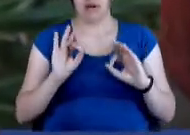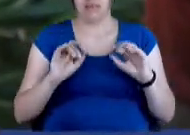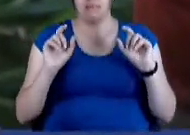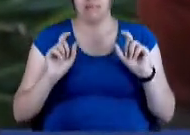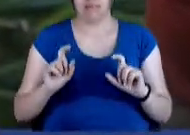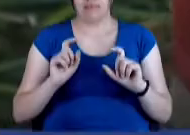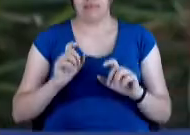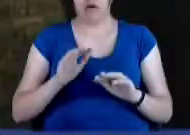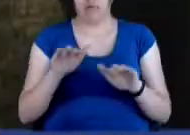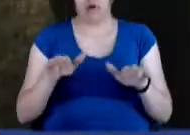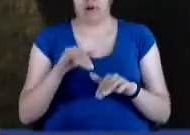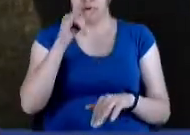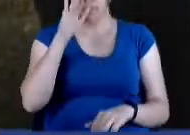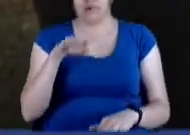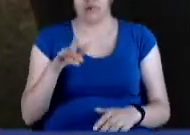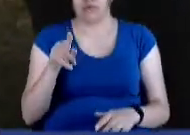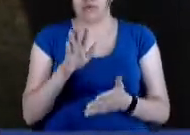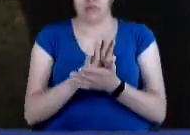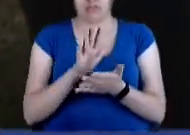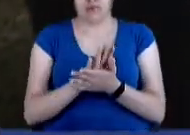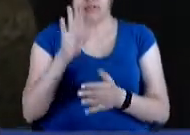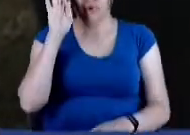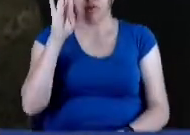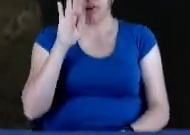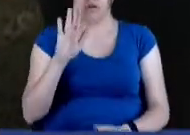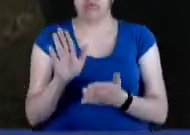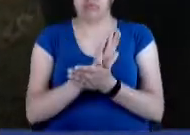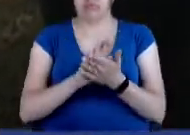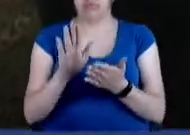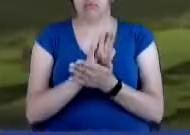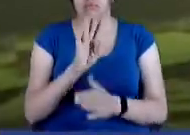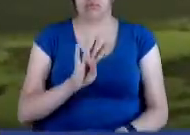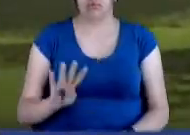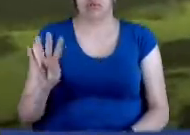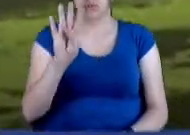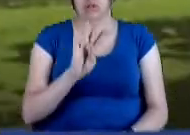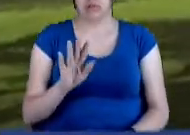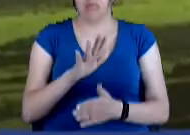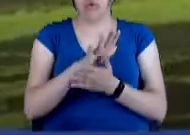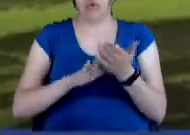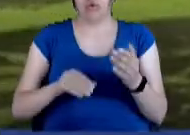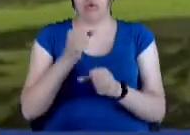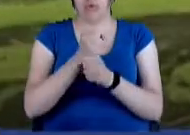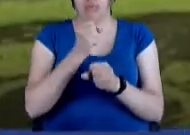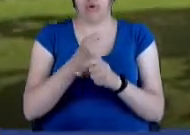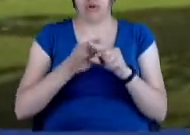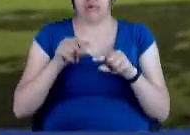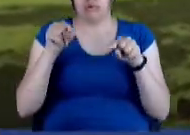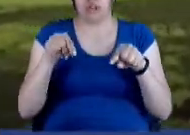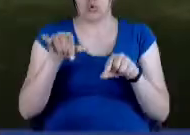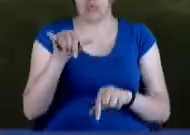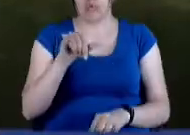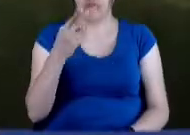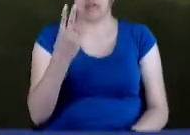не вийшло, тому що мульна вода. Сватівчани чистили річку протягом 4 годин. Говорять, продовжать роботу цієї суботи